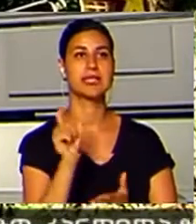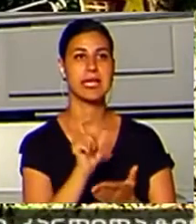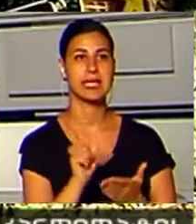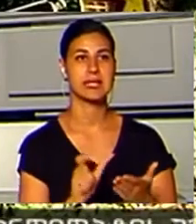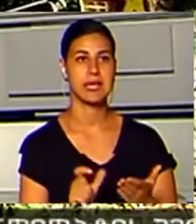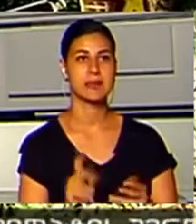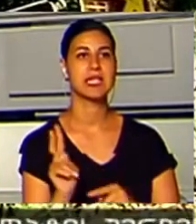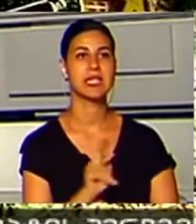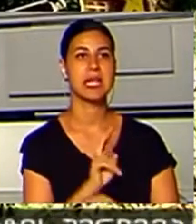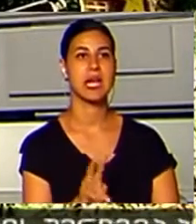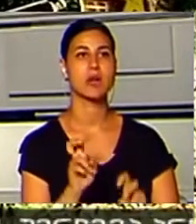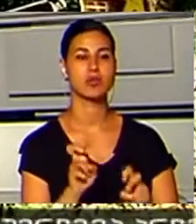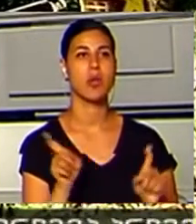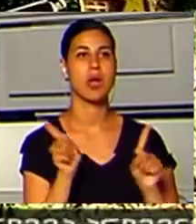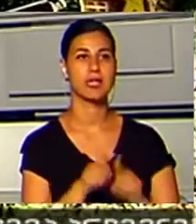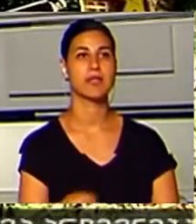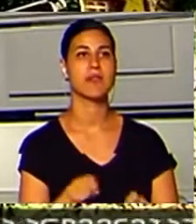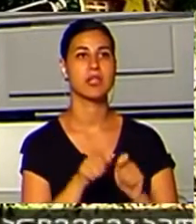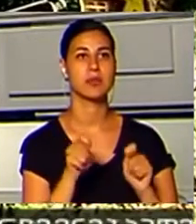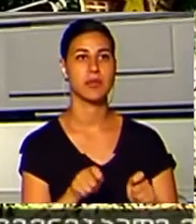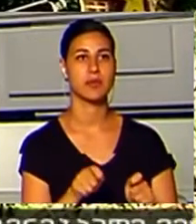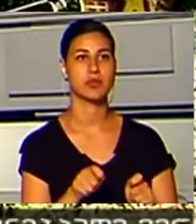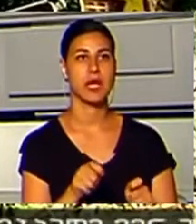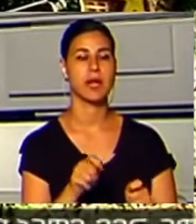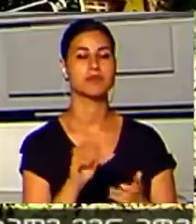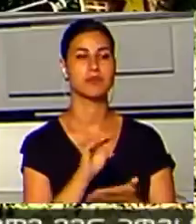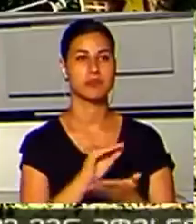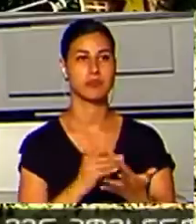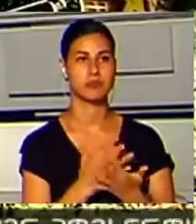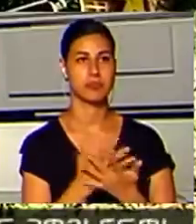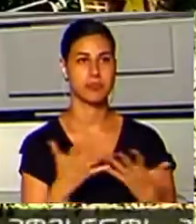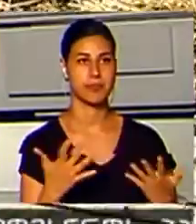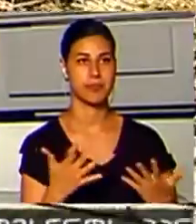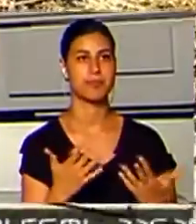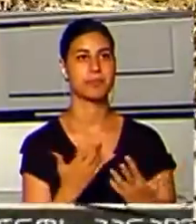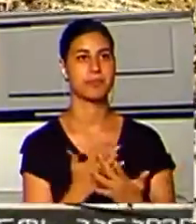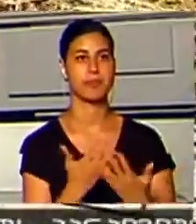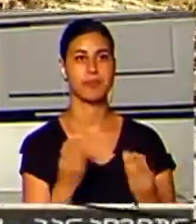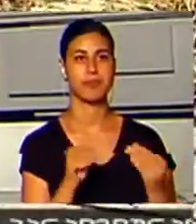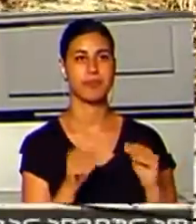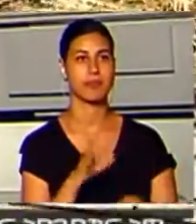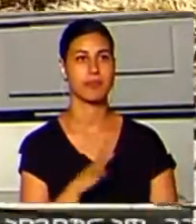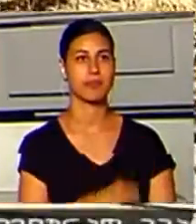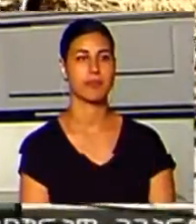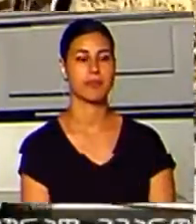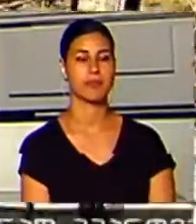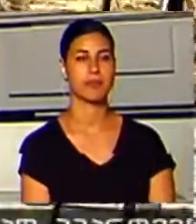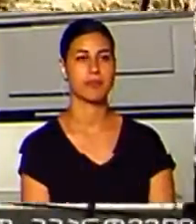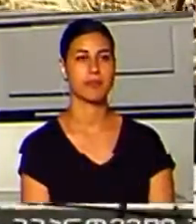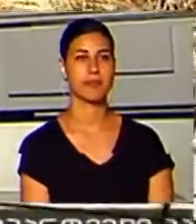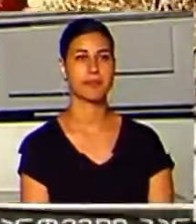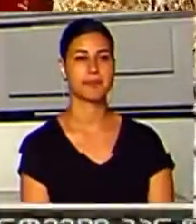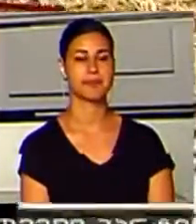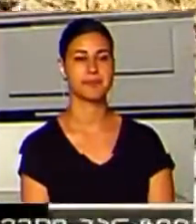ლიტერატურ ტექსტებს, ასევე იქნებოდა ფერწერული ტილოები, ასევე სხვადასხვა ინსტალაციები. მე ვგრძნობ